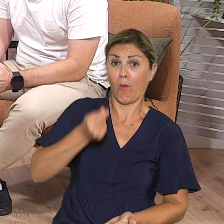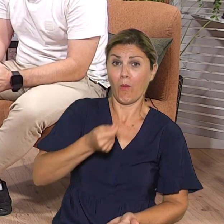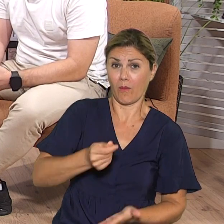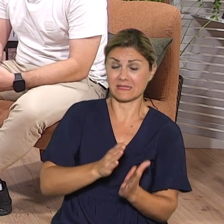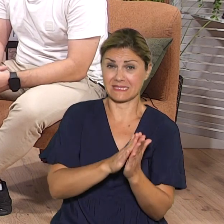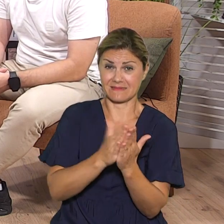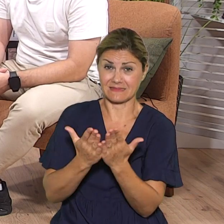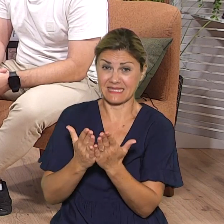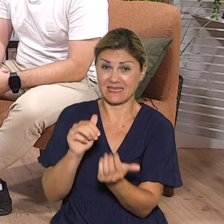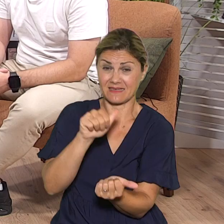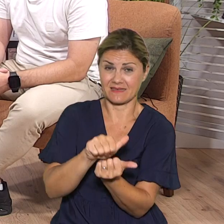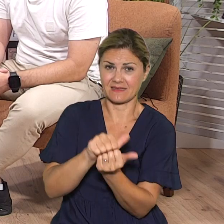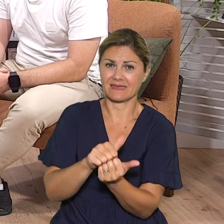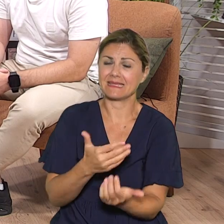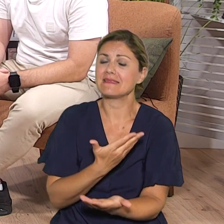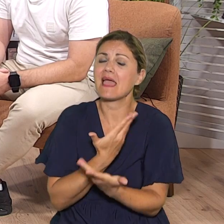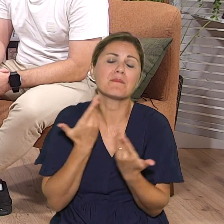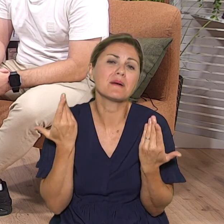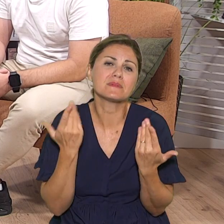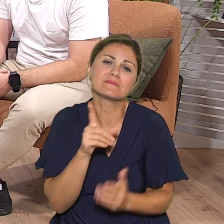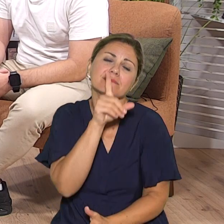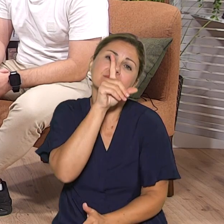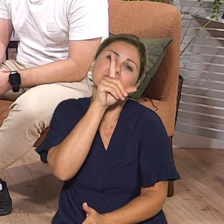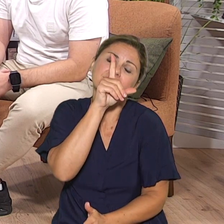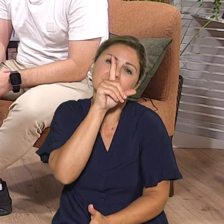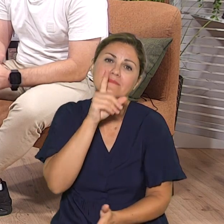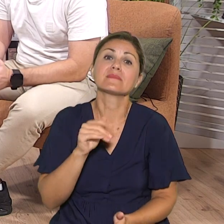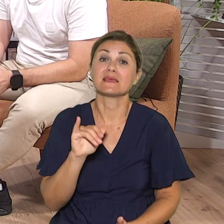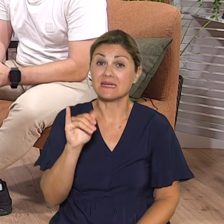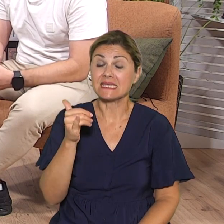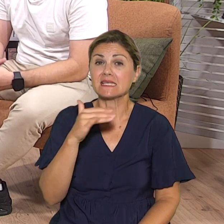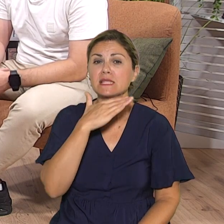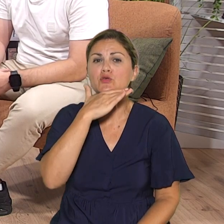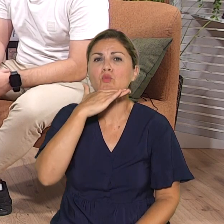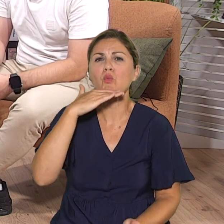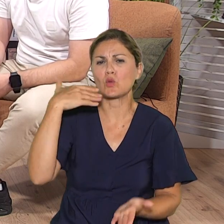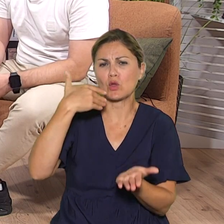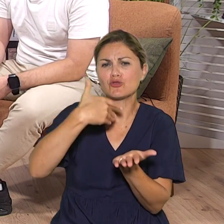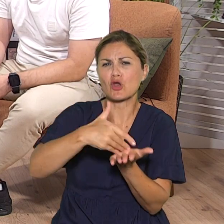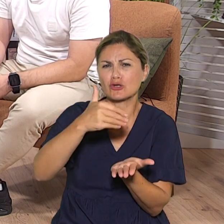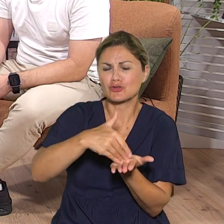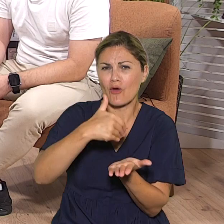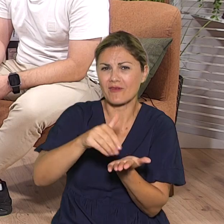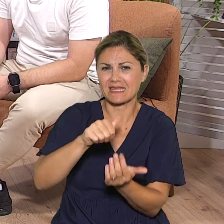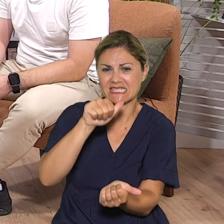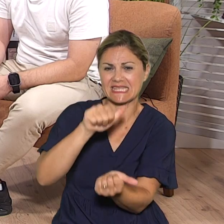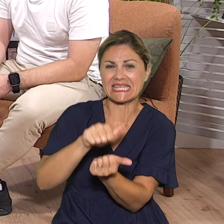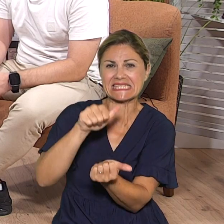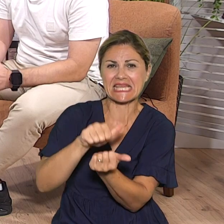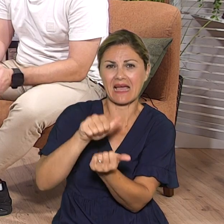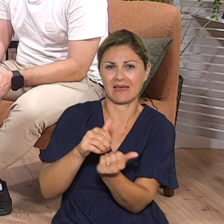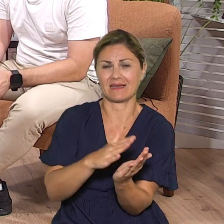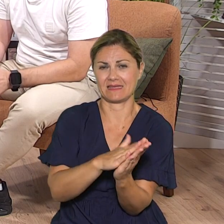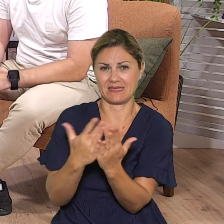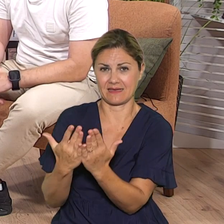Da, pretpostavljam da je književnicima jako teško u današnje vrijeme, s obzirom da su to ogromni troškovi. Je. Međutim,